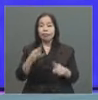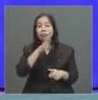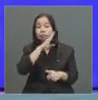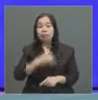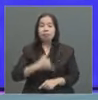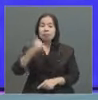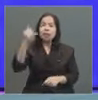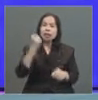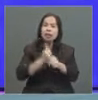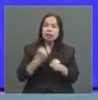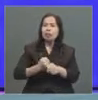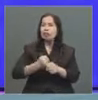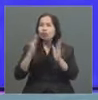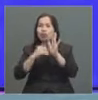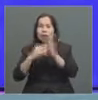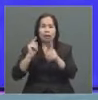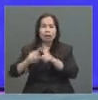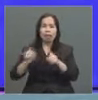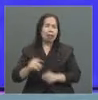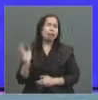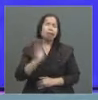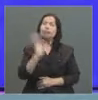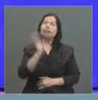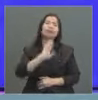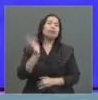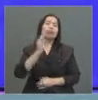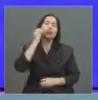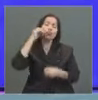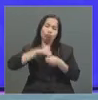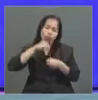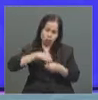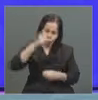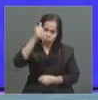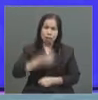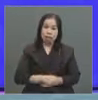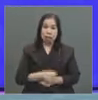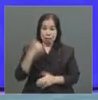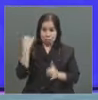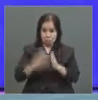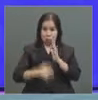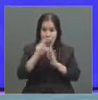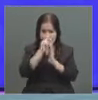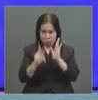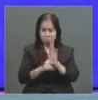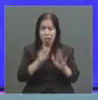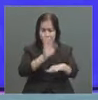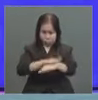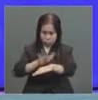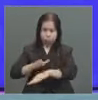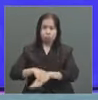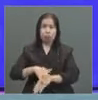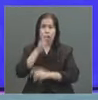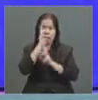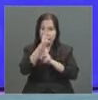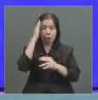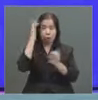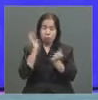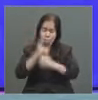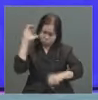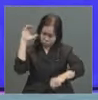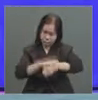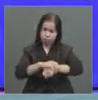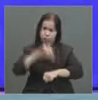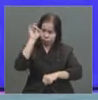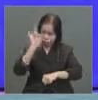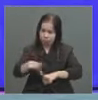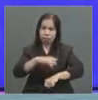องไปทำธุระอย่างอื่นผมคิดว่าอย่าดีกว่านะครับเดี๋ยวจะไปผิดกฎหมายอย่างอื่นอีกเตือนไว้ก่อนครับเจ้าที่ตำรวจจะเข้มงวดอ